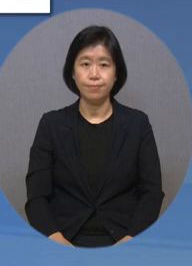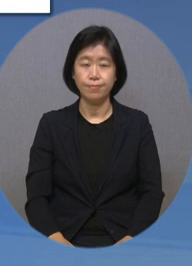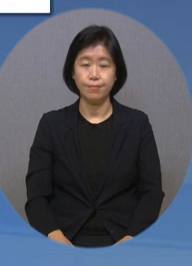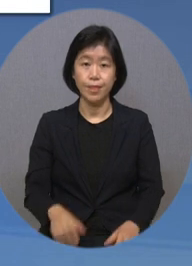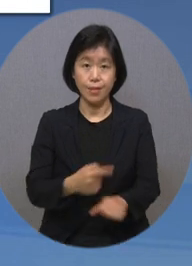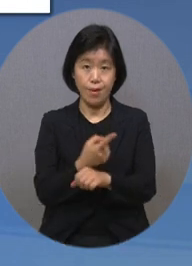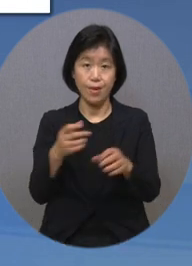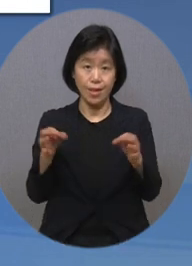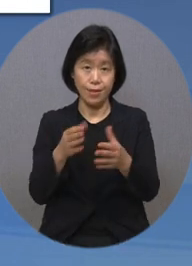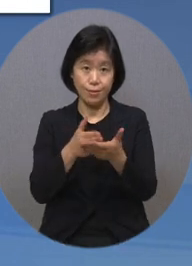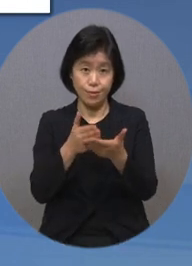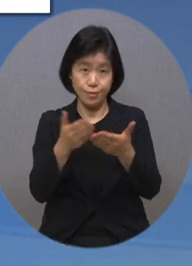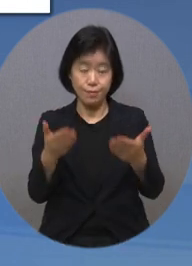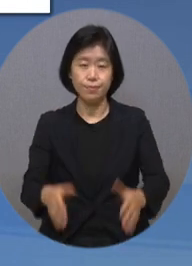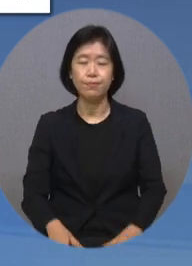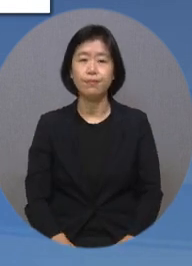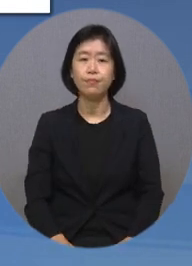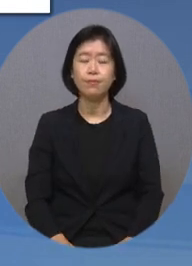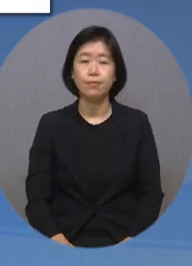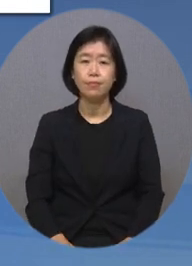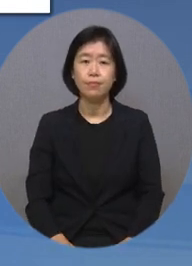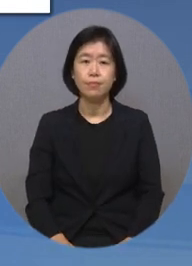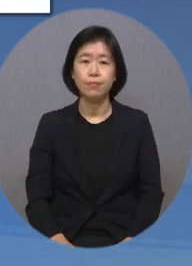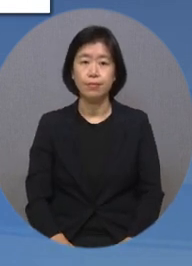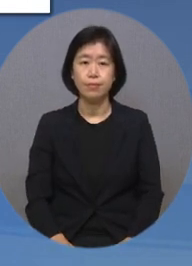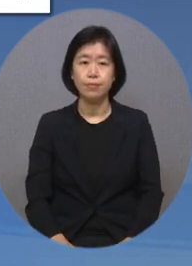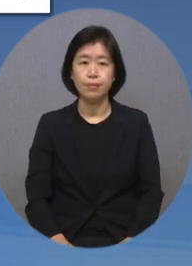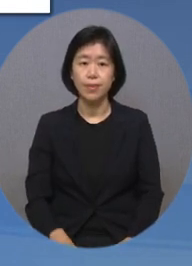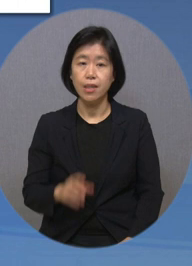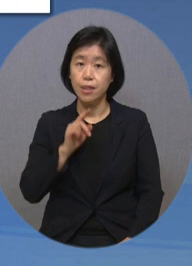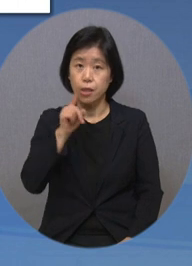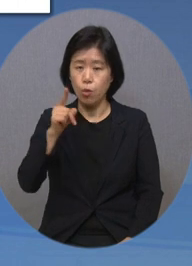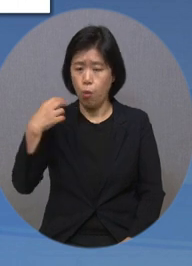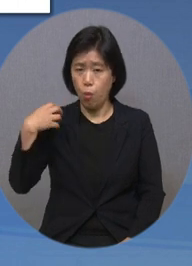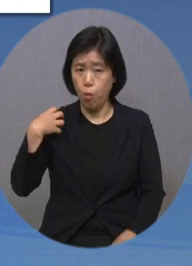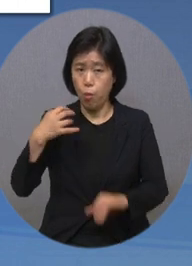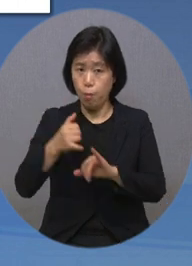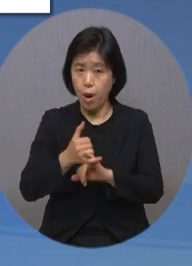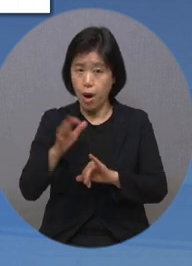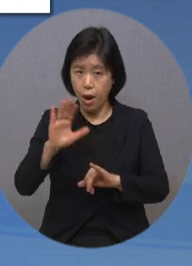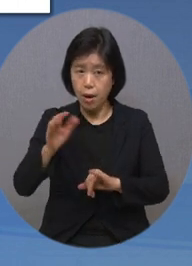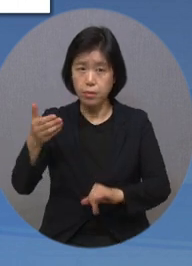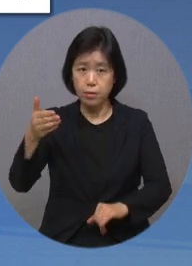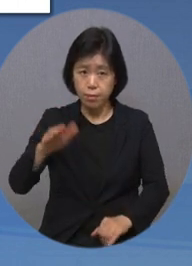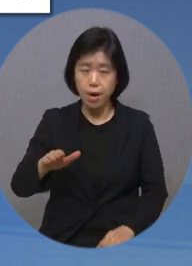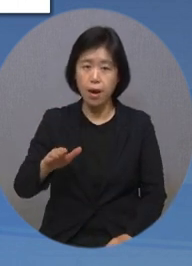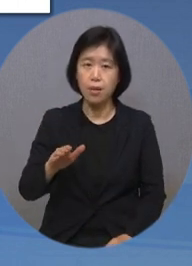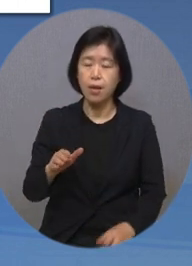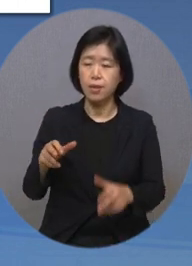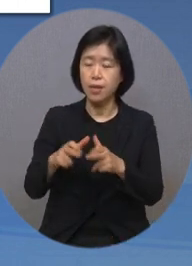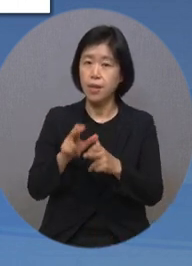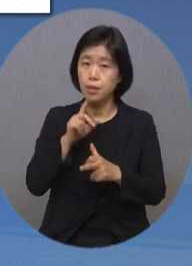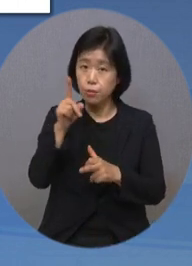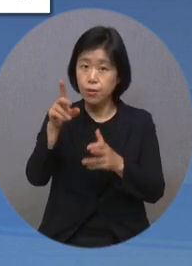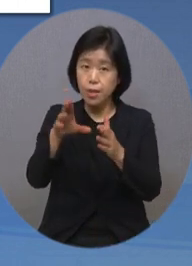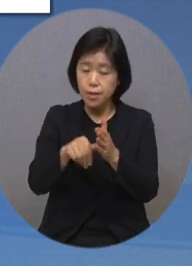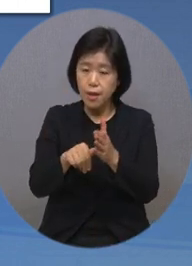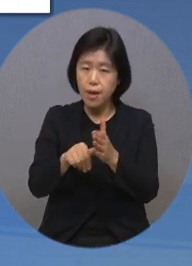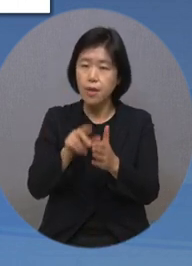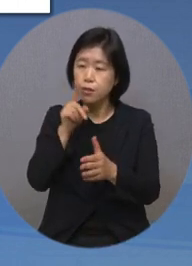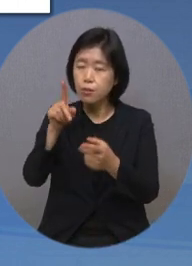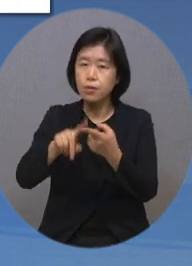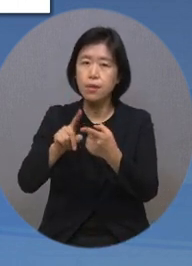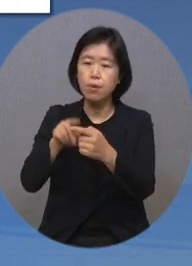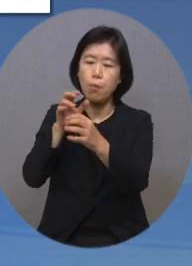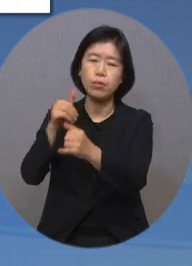이어서 간추린 뉴스 전해드립니다. 신고 의무자가 아닌 사람이 장애인 대상 범죄를 신고한 경우 신고